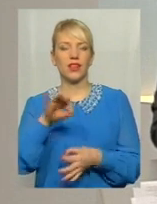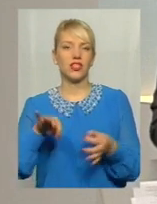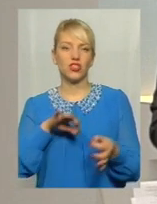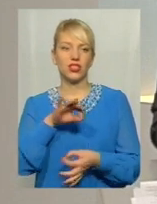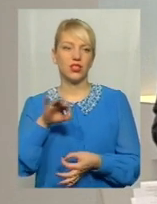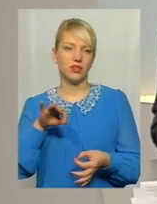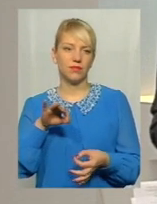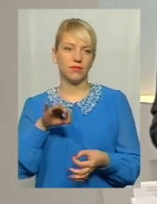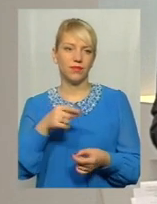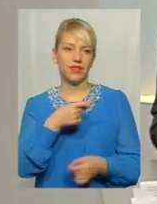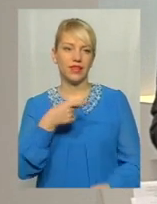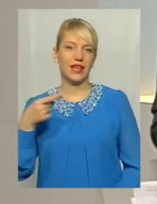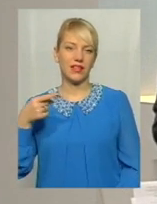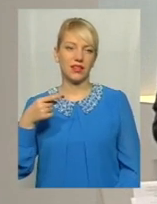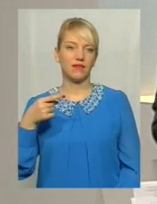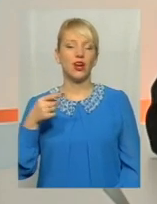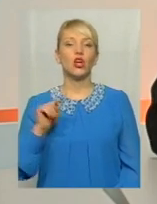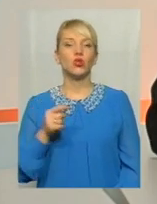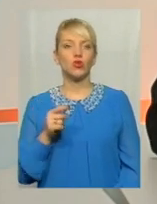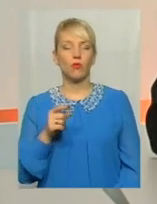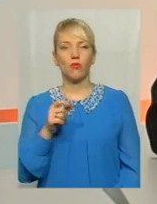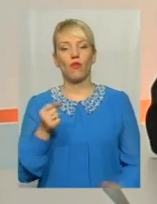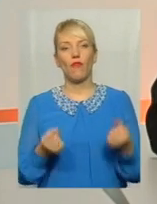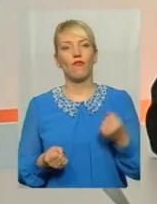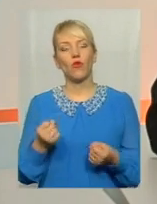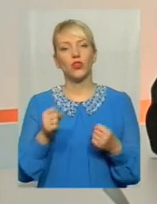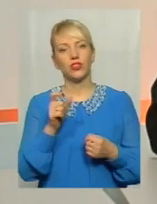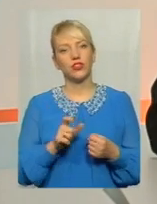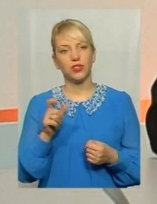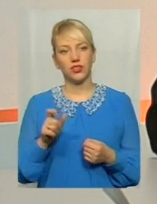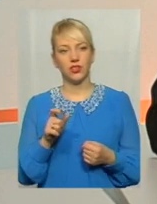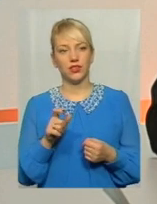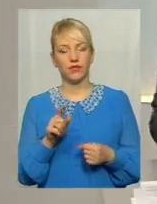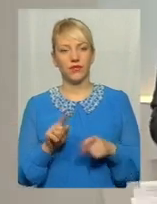сказати, негатив? Да? Чому водії деколи